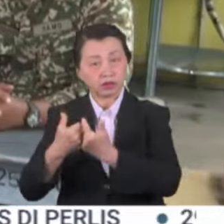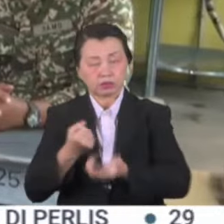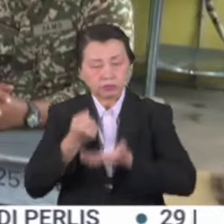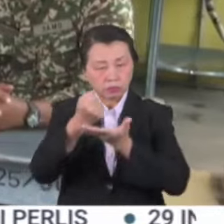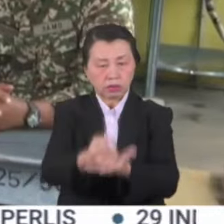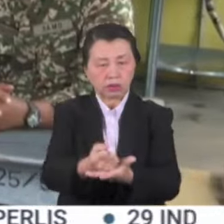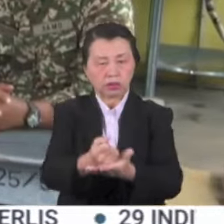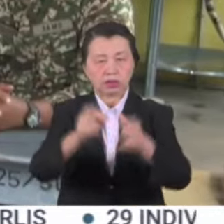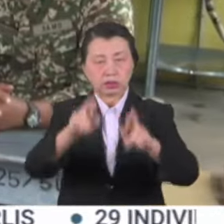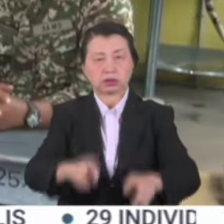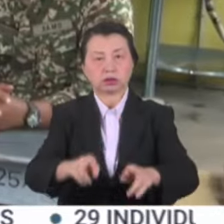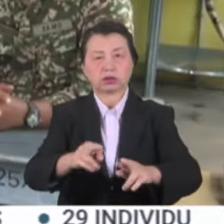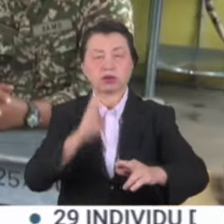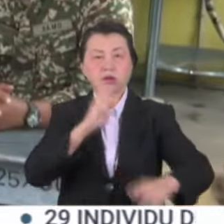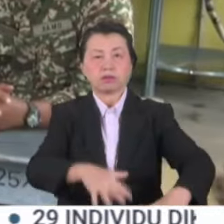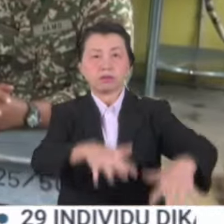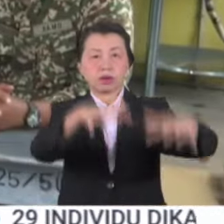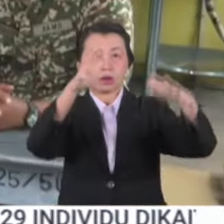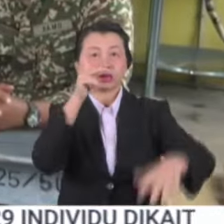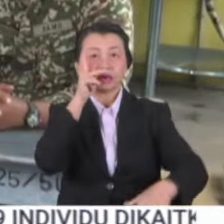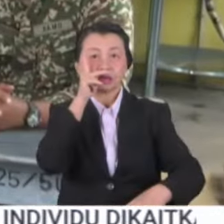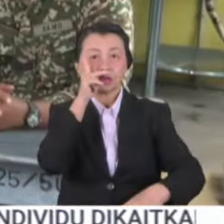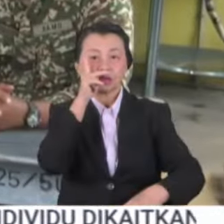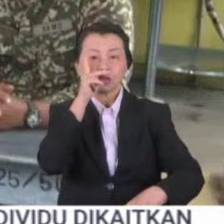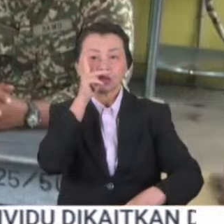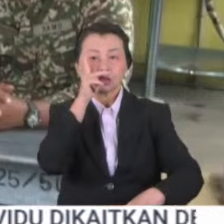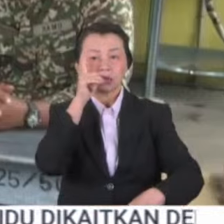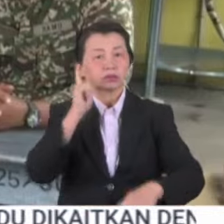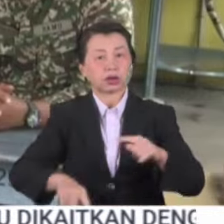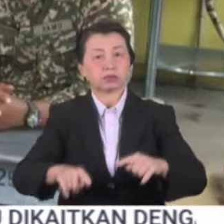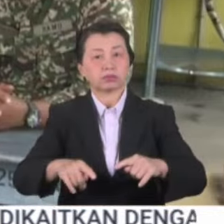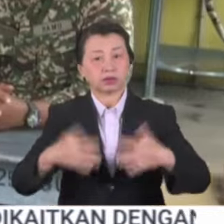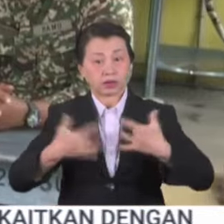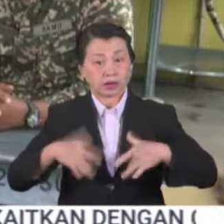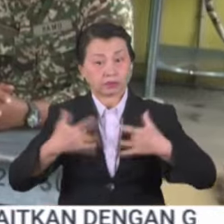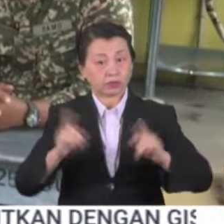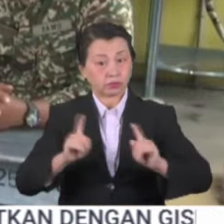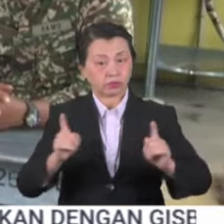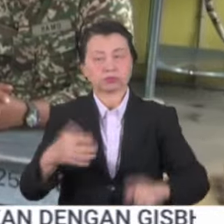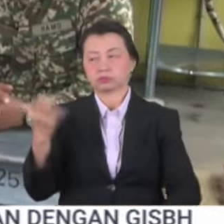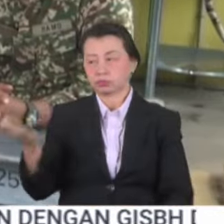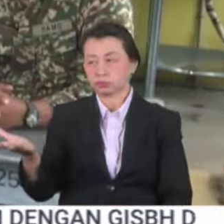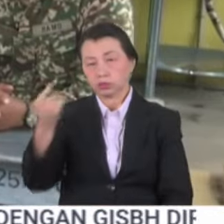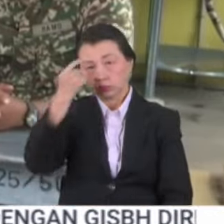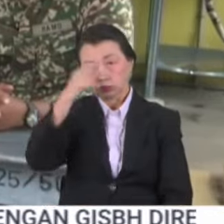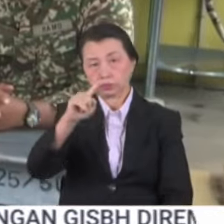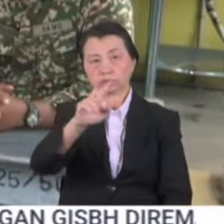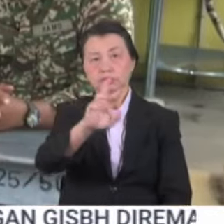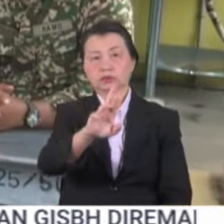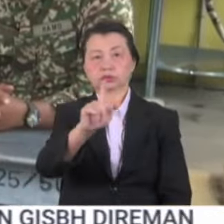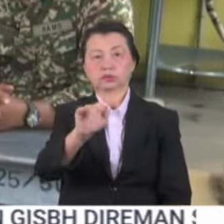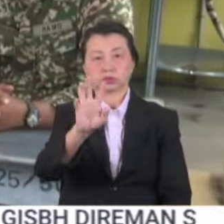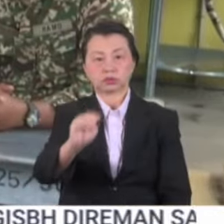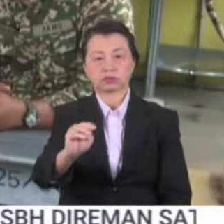membantu penduduk terjejas banjir di Kedah ini tidak dapat dinafikan. Nur Hidayah Anwar, RTM.